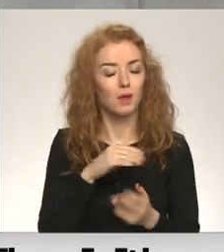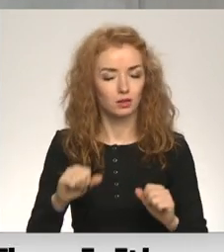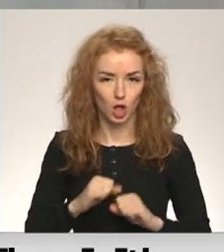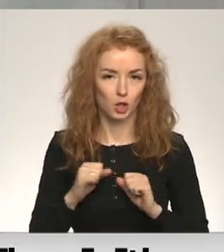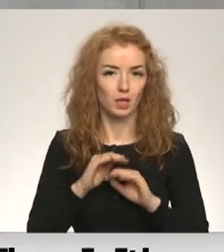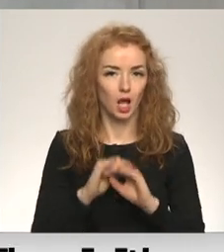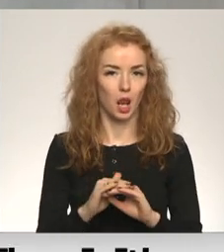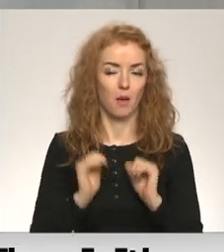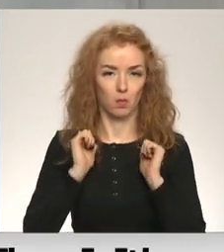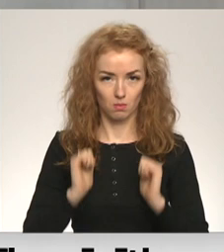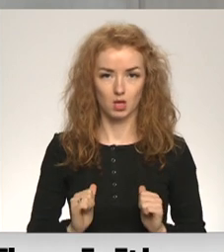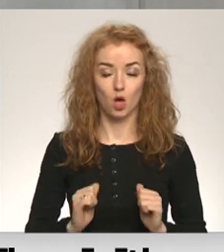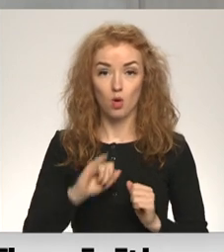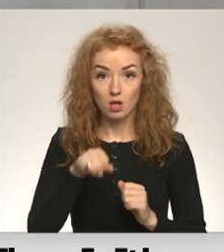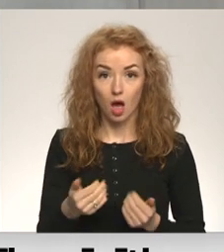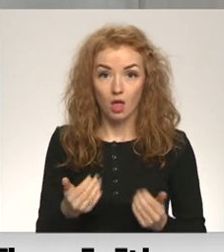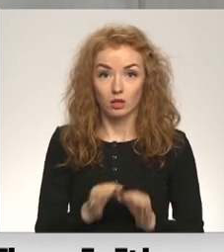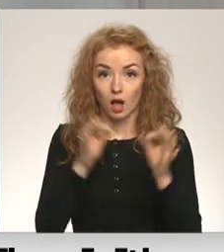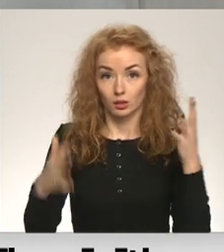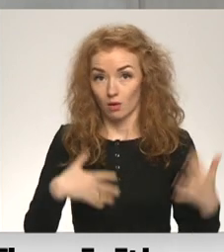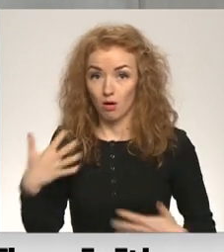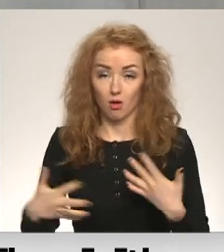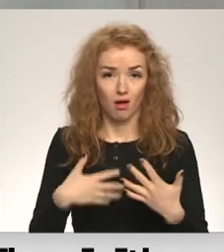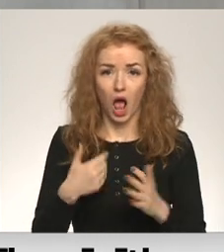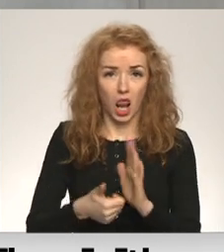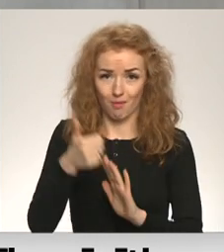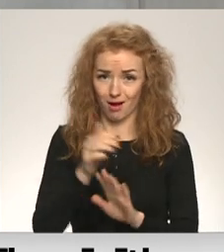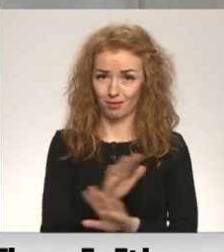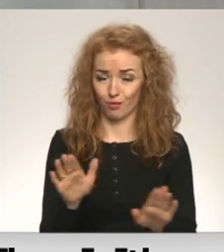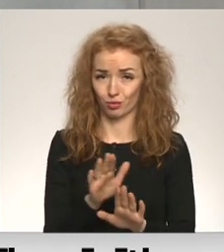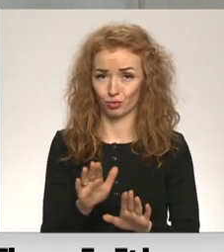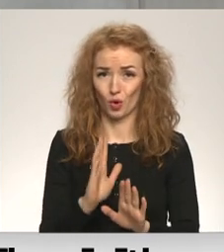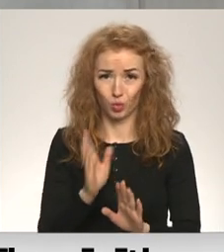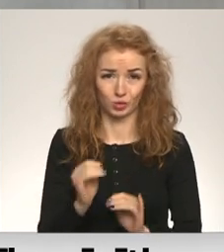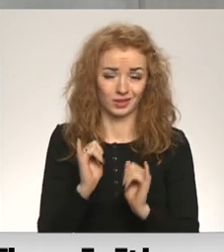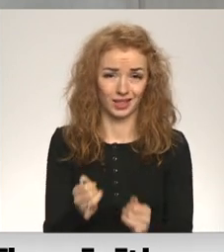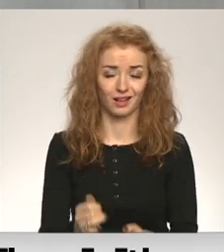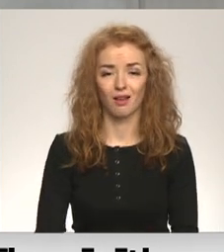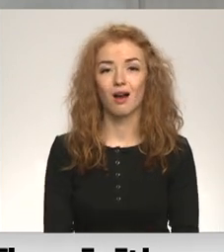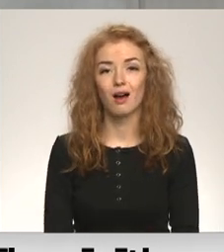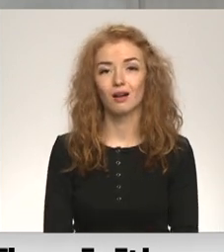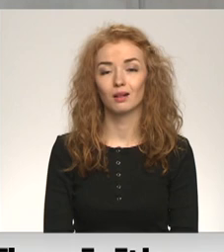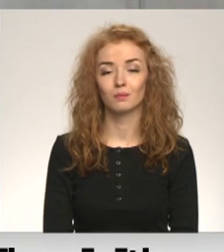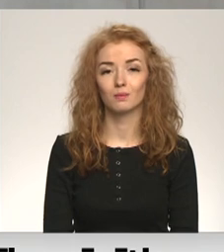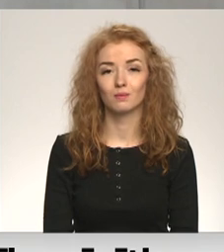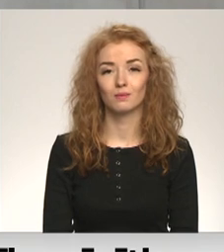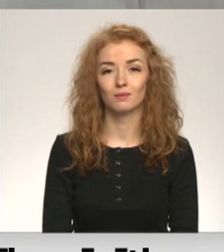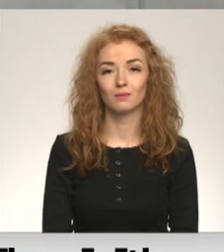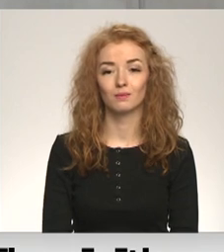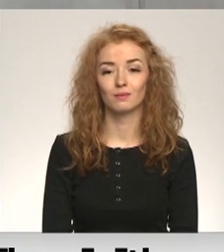nekrist panikā. No tā, ka kritīsim panikā, nekas labāk nebūs. Pašiem tikai sliktāk būs.